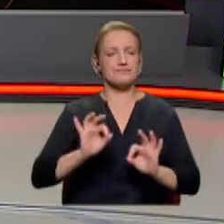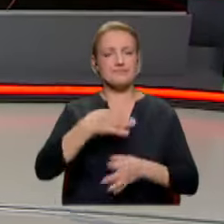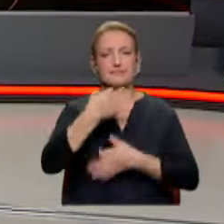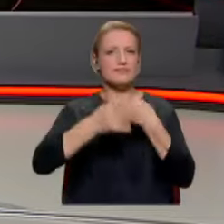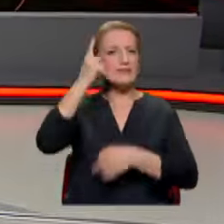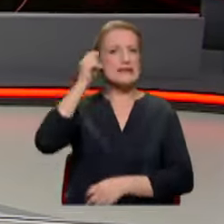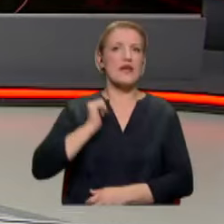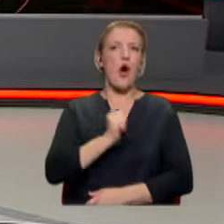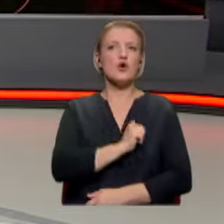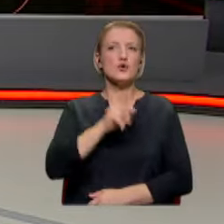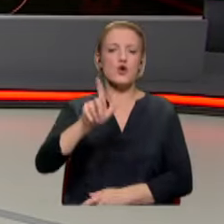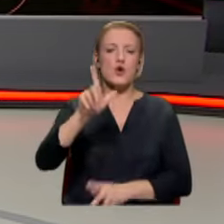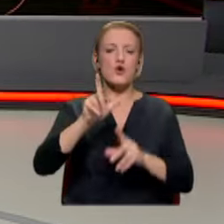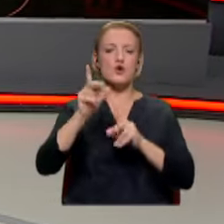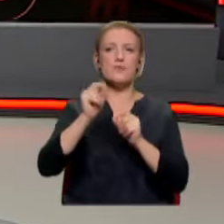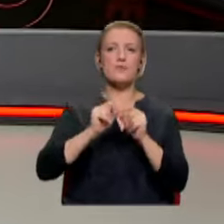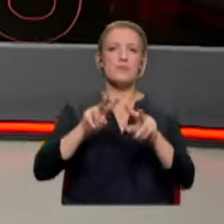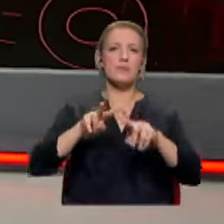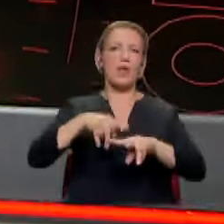İsrail ordusu lubnan